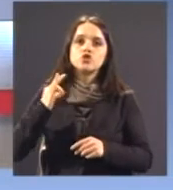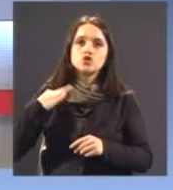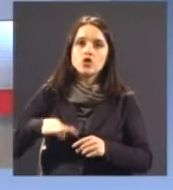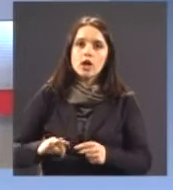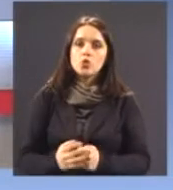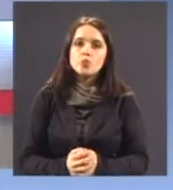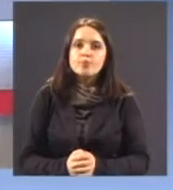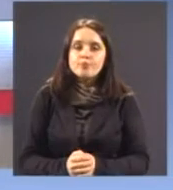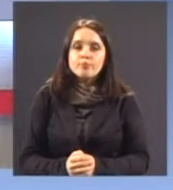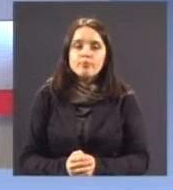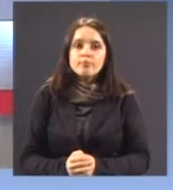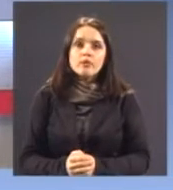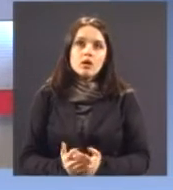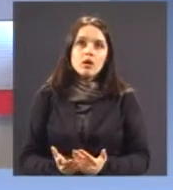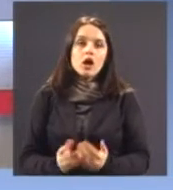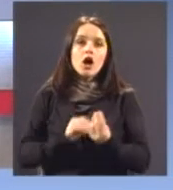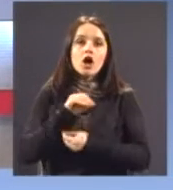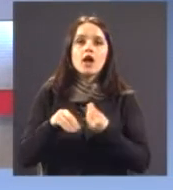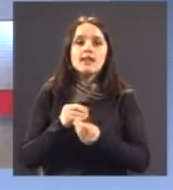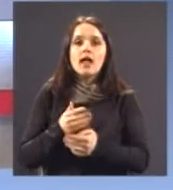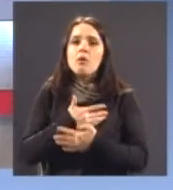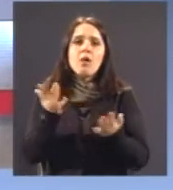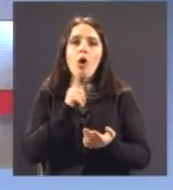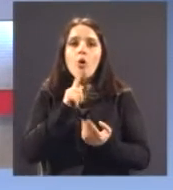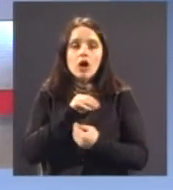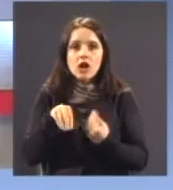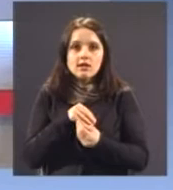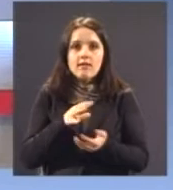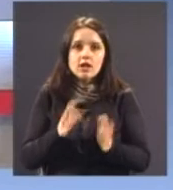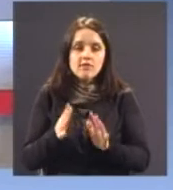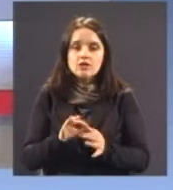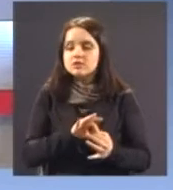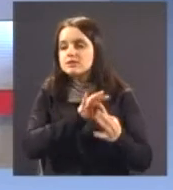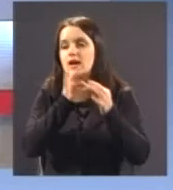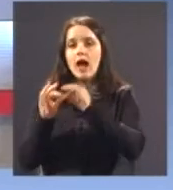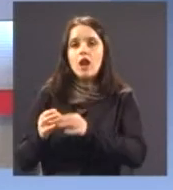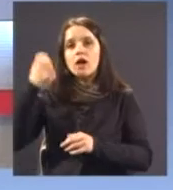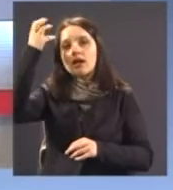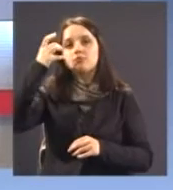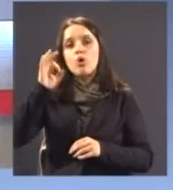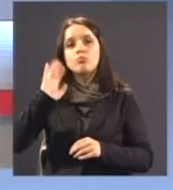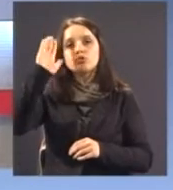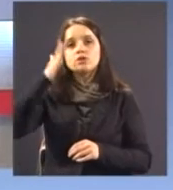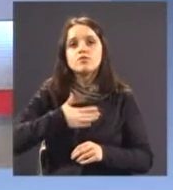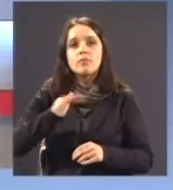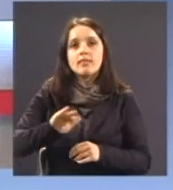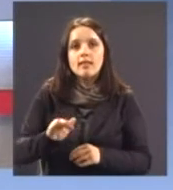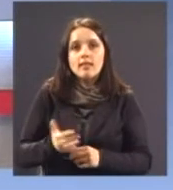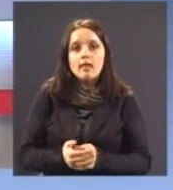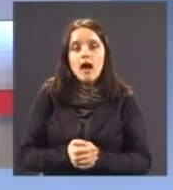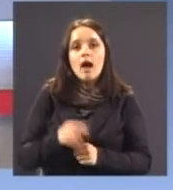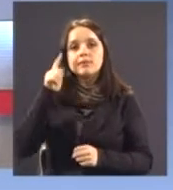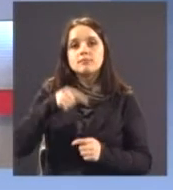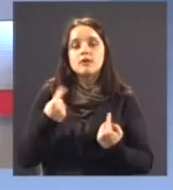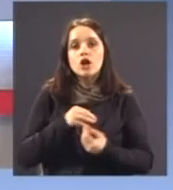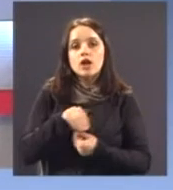Roditelj, bilo koji roditelj, stalno vjerovatno razmišlja o budućnosti svog djeteta, a mislim da mi roditelji djece koji